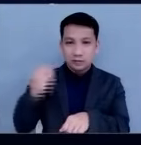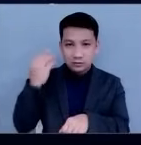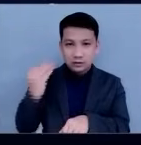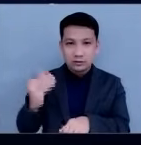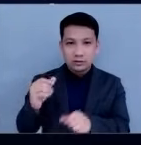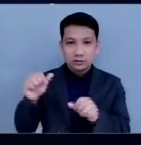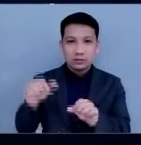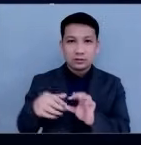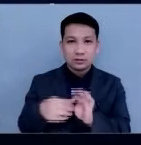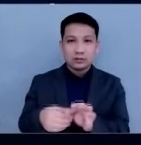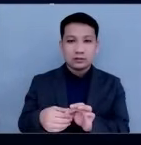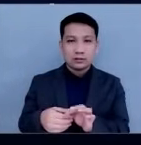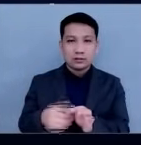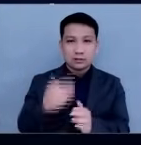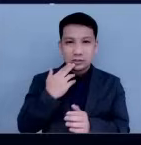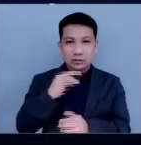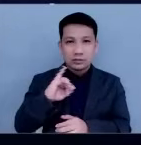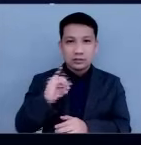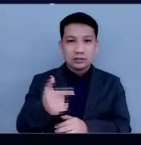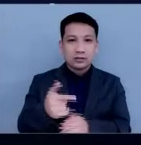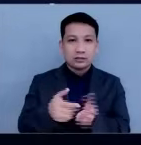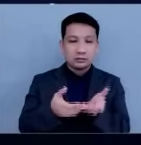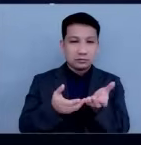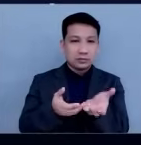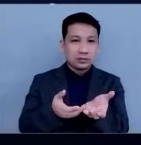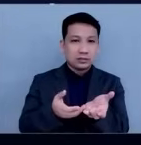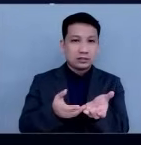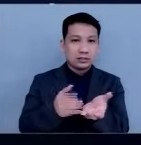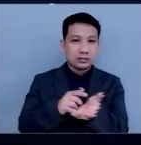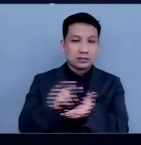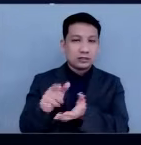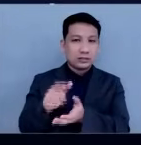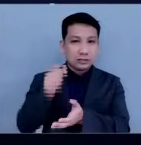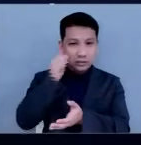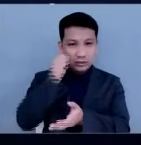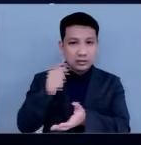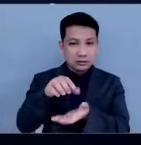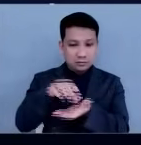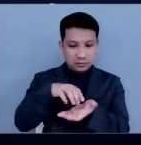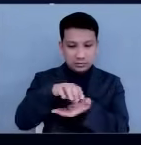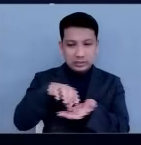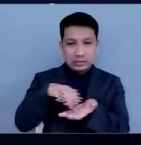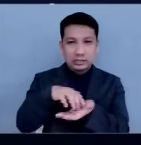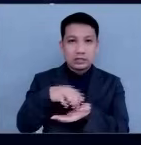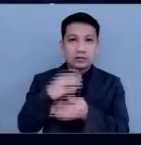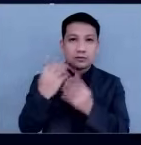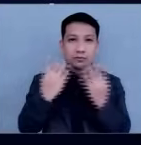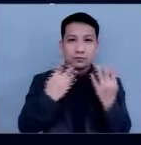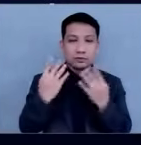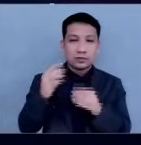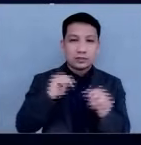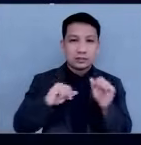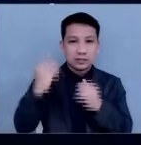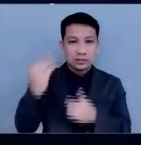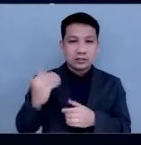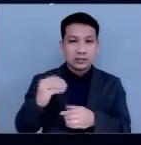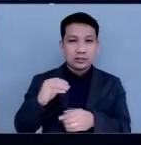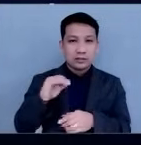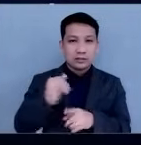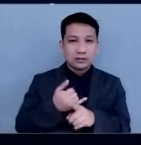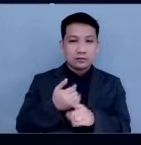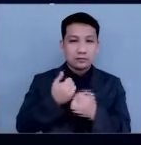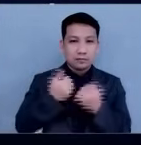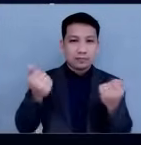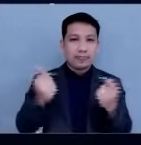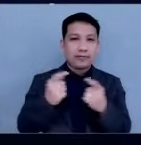nag-viral ang sweet IG story ni Maris sa isang flight tampok si Anthony na may cake para sa birthday ng aktor. Nitong July lang nang i-reveal ni Maris